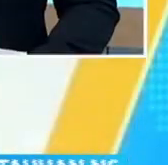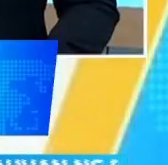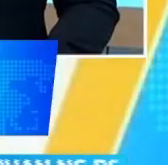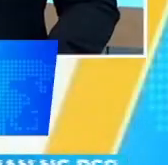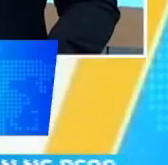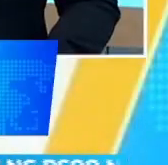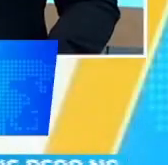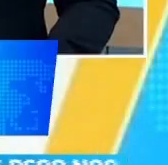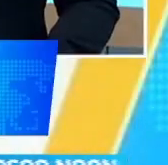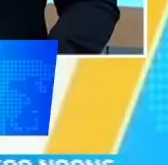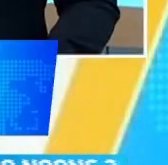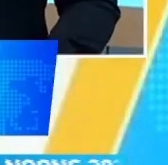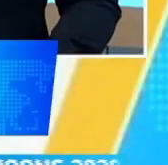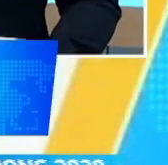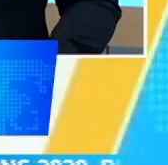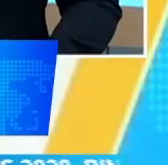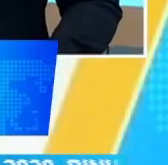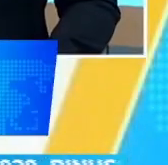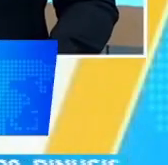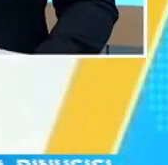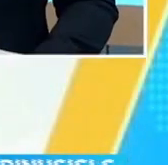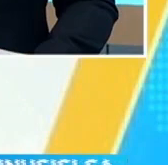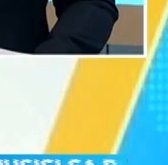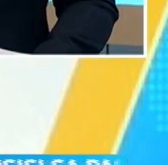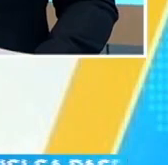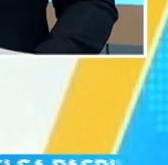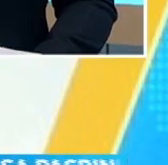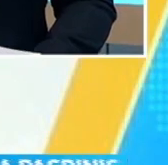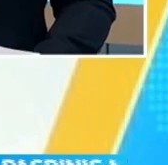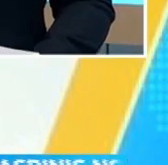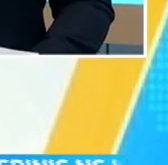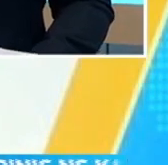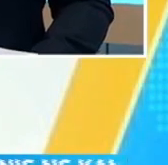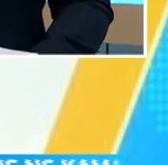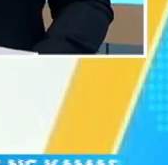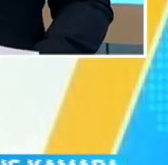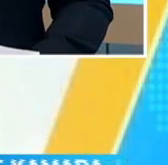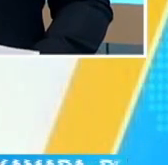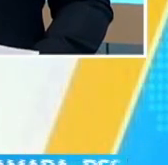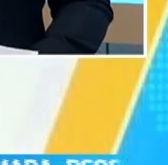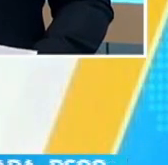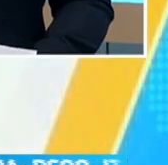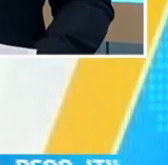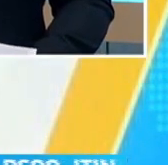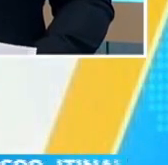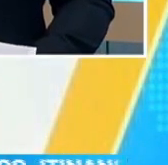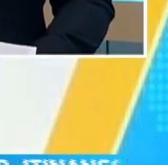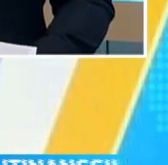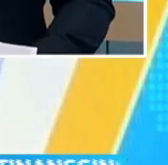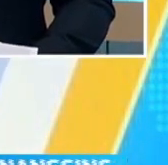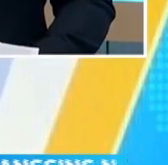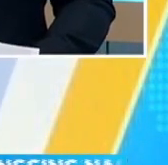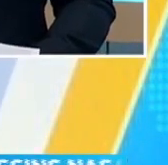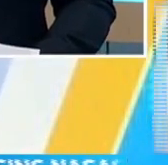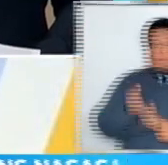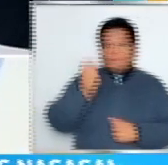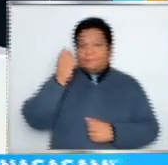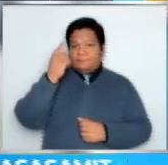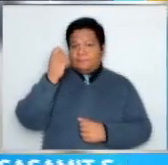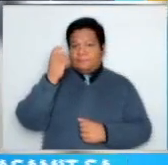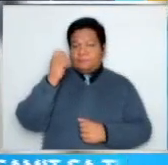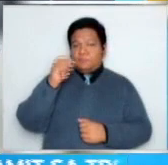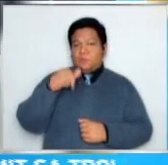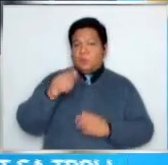Magandang tanghali po. Oras na para sa maiinit na balita. Bahagyang humina ang bagyong Julina habang tinatahak nitong ilang lalawigan sa